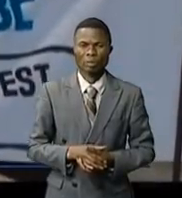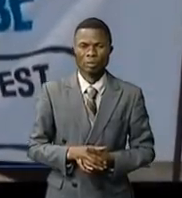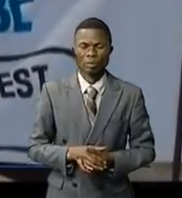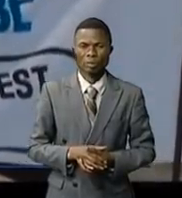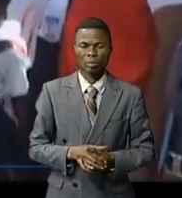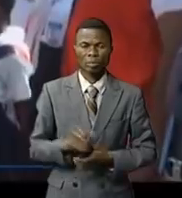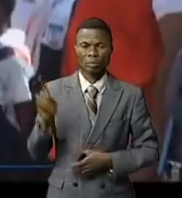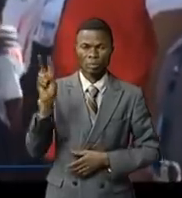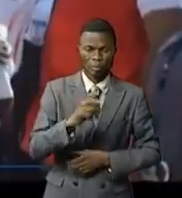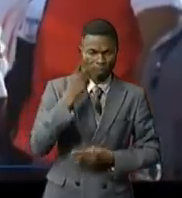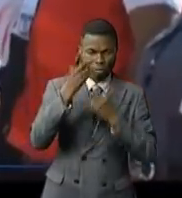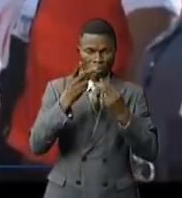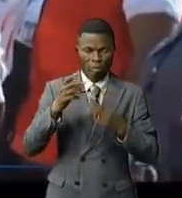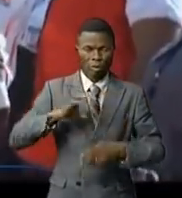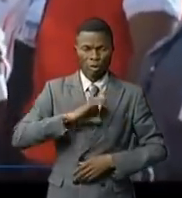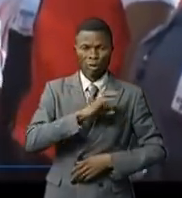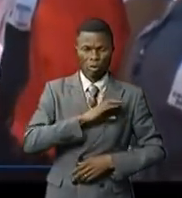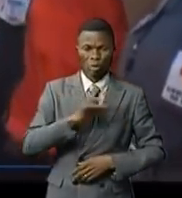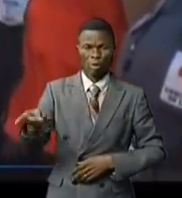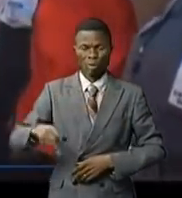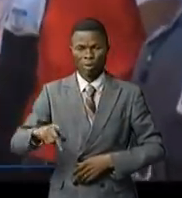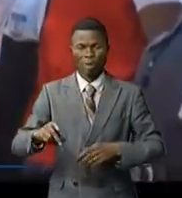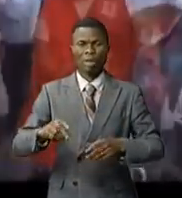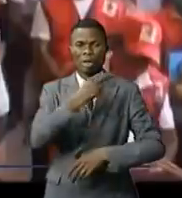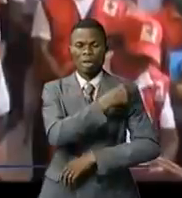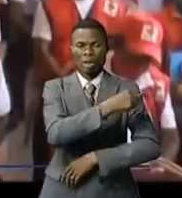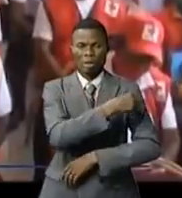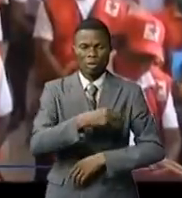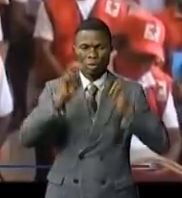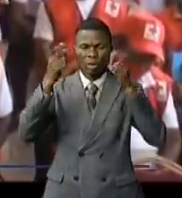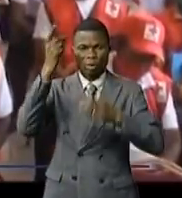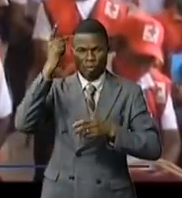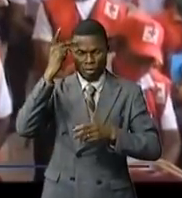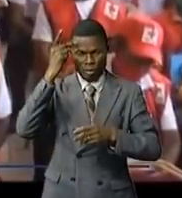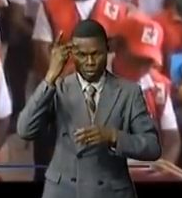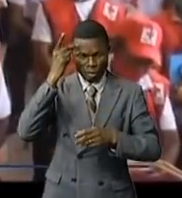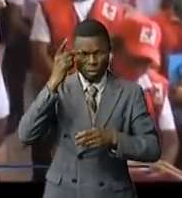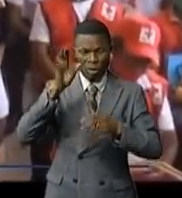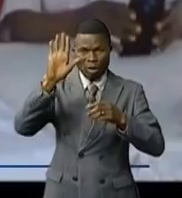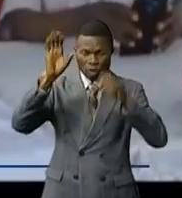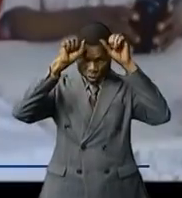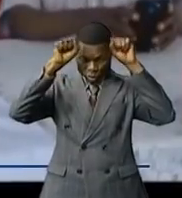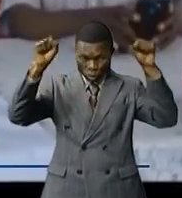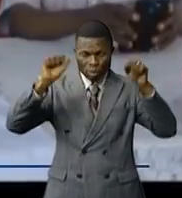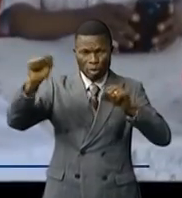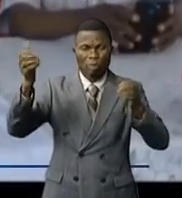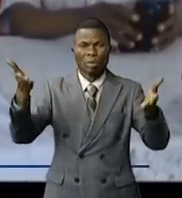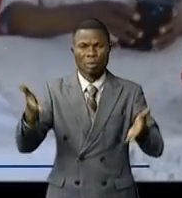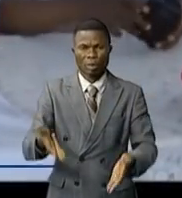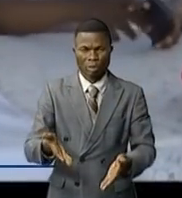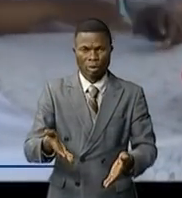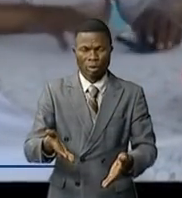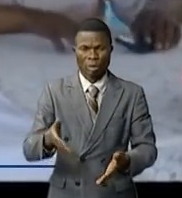Cette descente du comité provincial de la Croix-Rouge de la ville-province Kinshasa à la base était sous la houlette de son président Julien Kouyi Sissi.